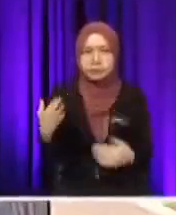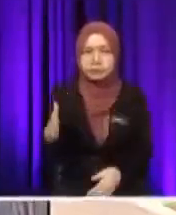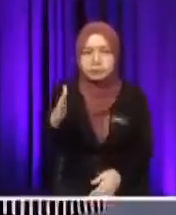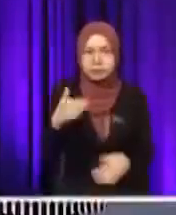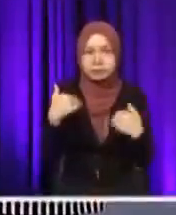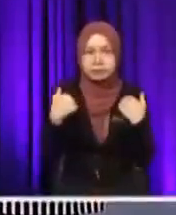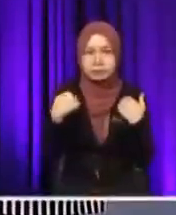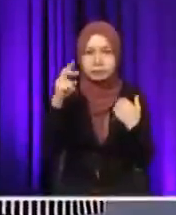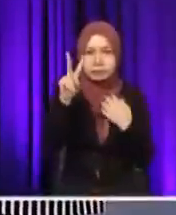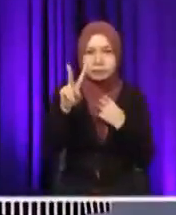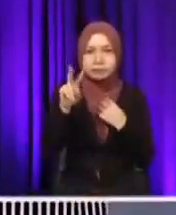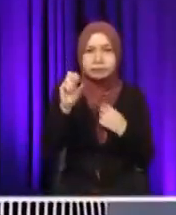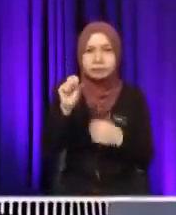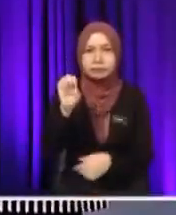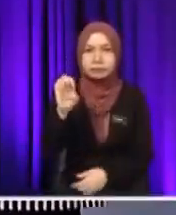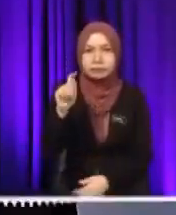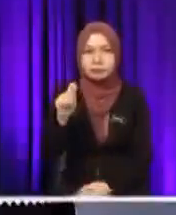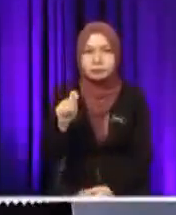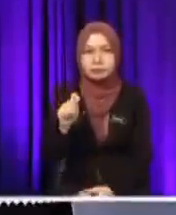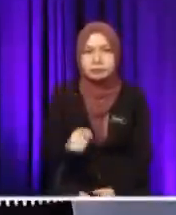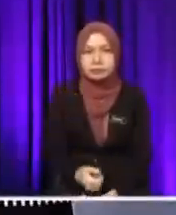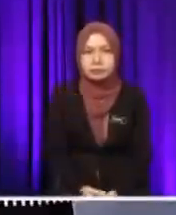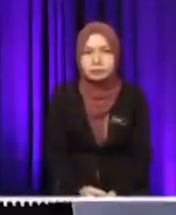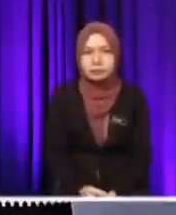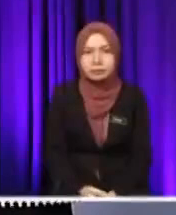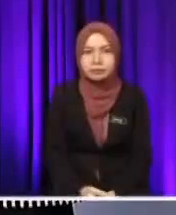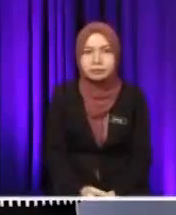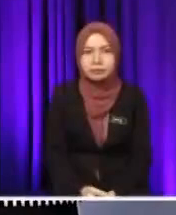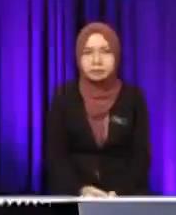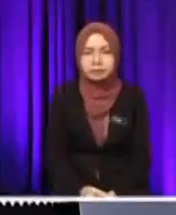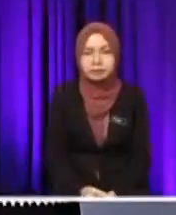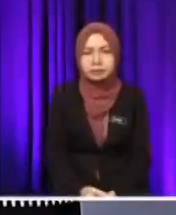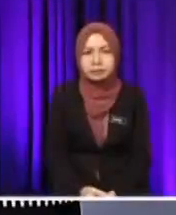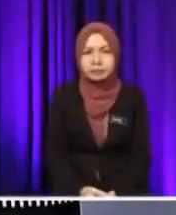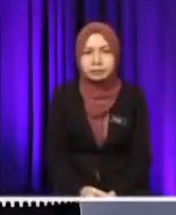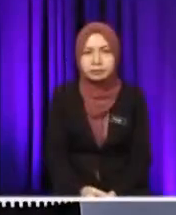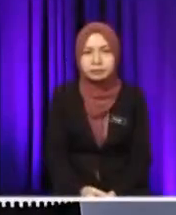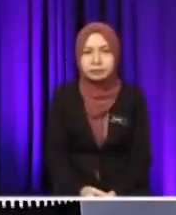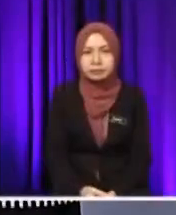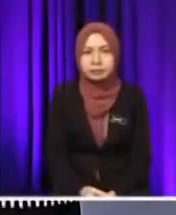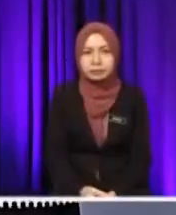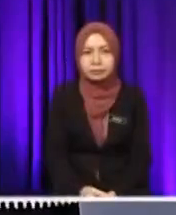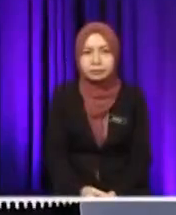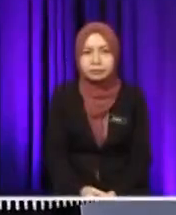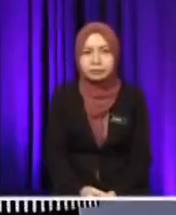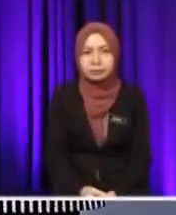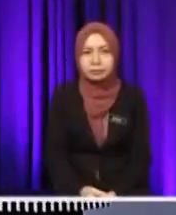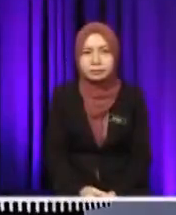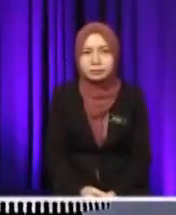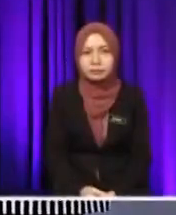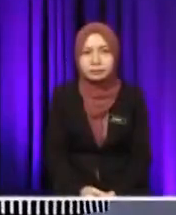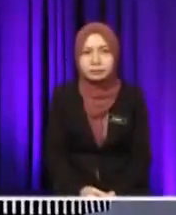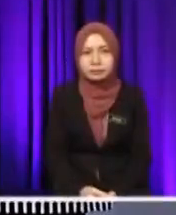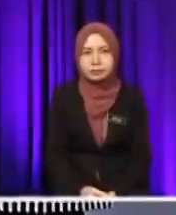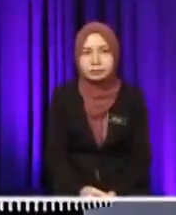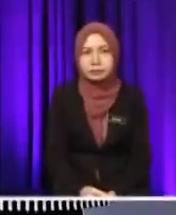lapisan pertama kita ada yang jernih tu. Okay, dan lapisan kedua yang inilah. Yang ini kita boleh tambah pewarna macam-macam. Faham. Pink, biru, suka hatilah